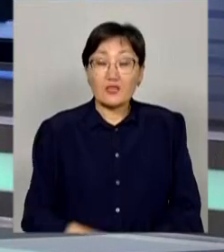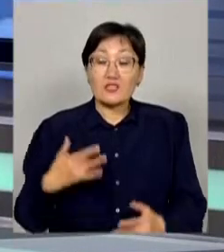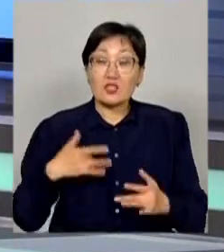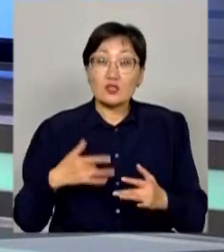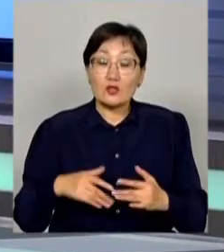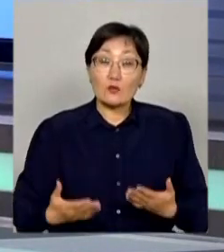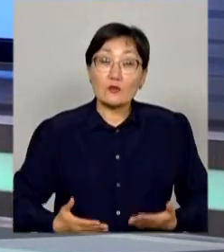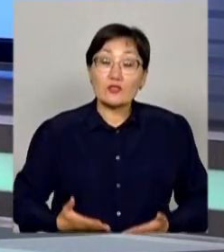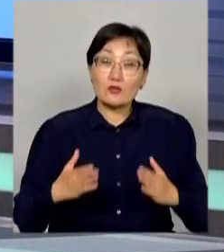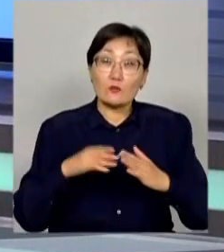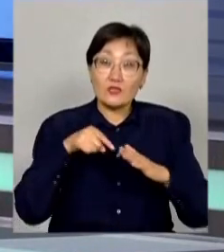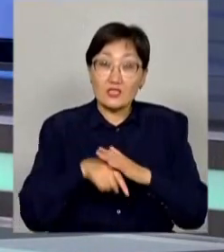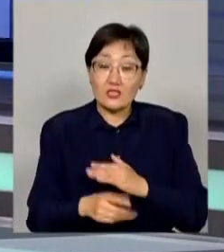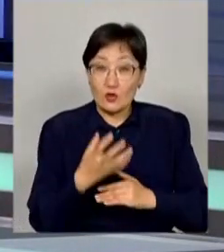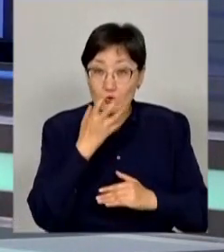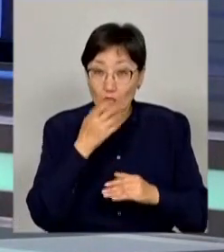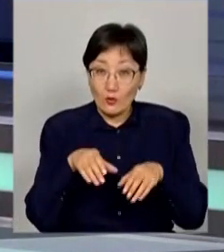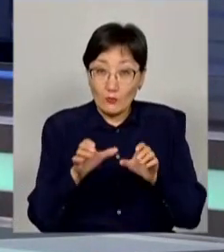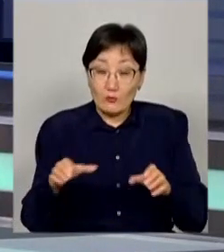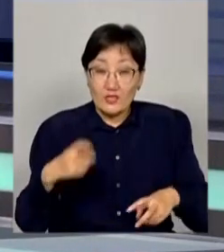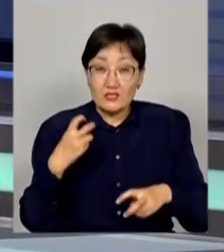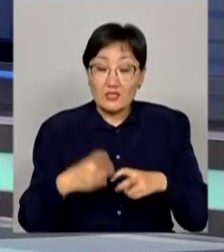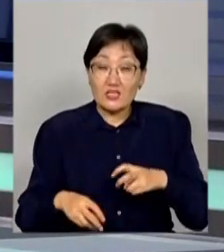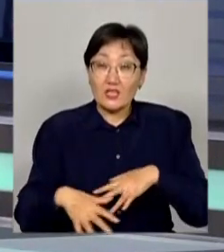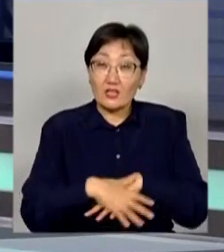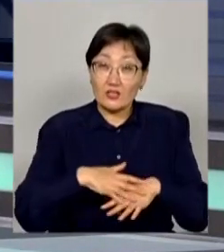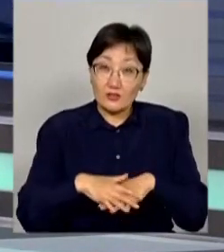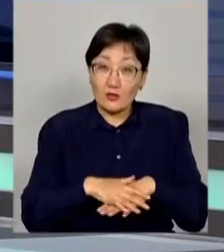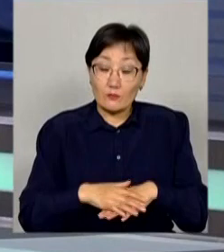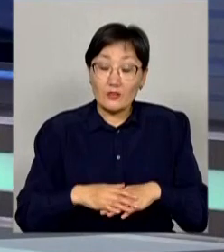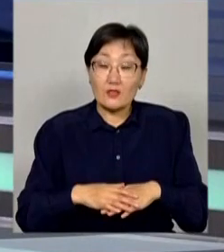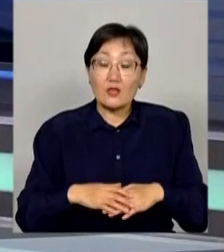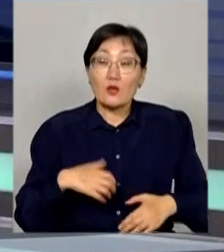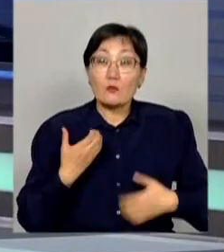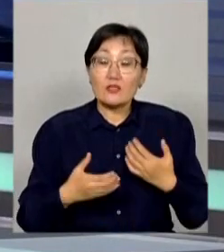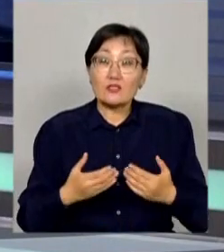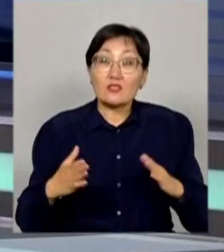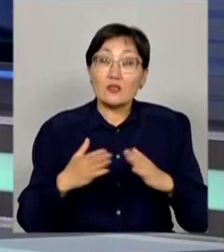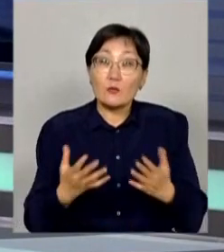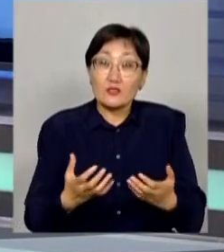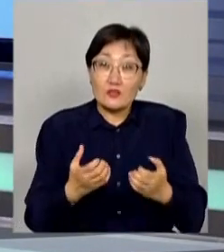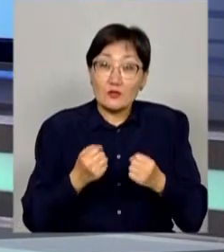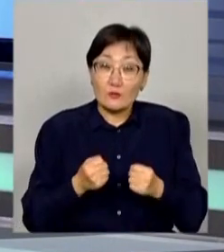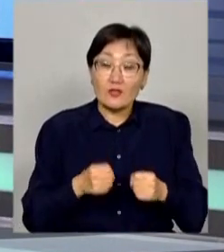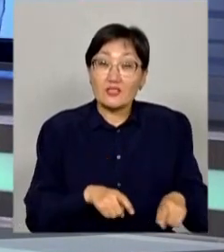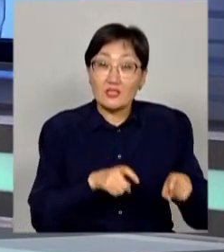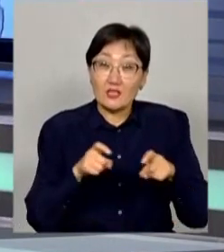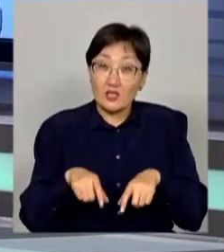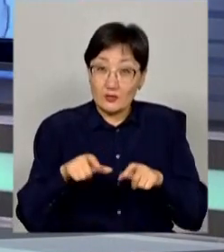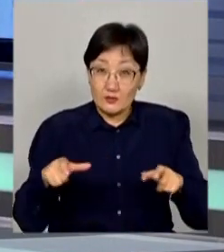Тараздағы тұрғын үйлердің бірінде жылу құбыры жарылып жұртта бүгерге салды. Жыл басында баспаналы болдық деп қоныс тойын